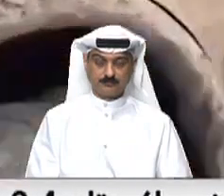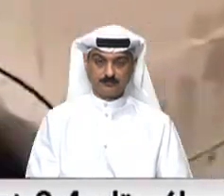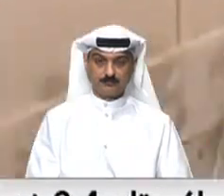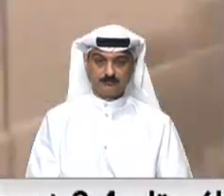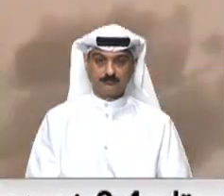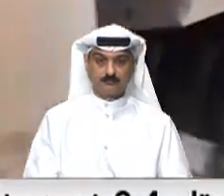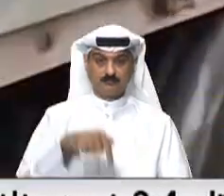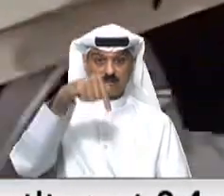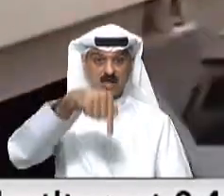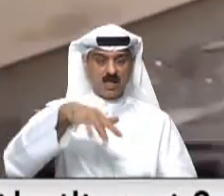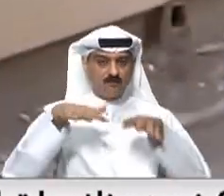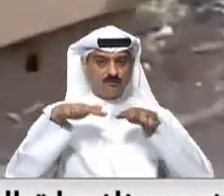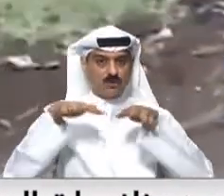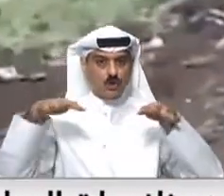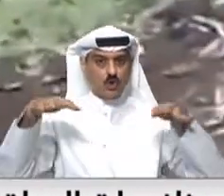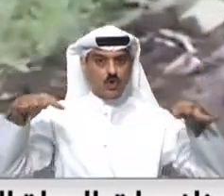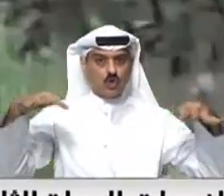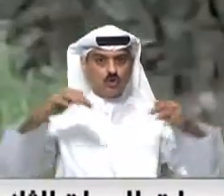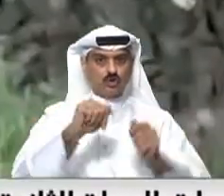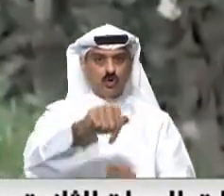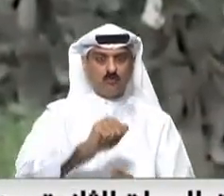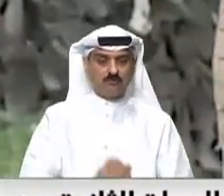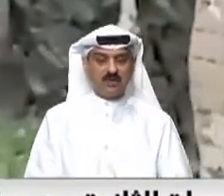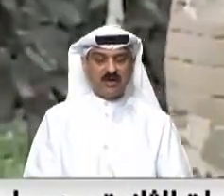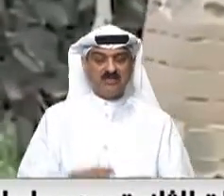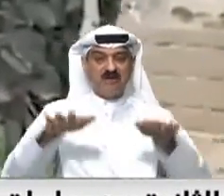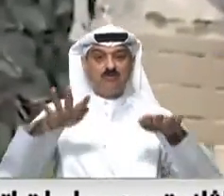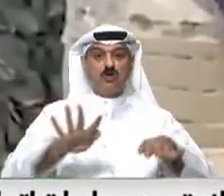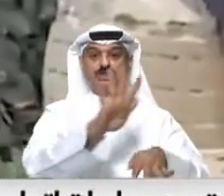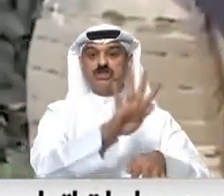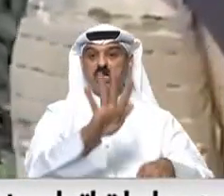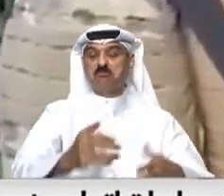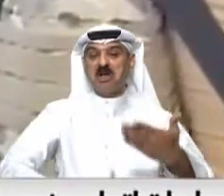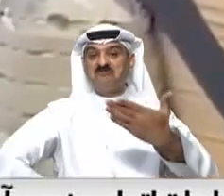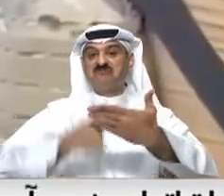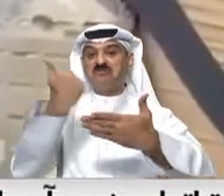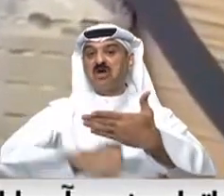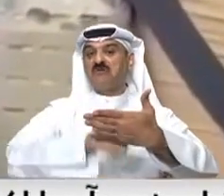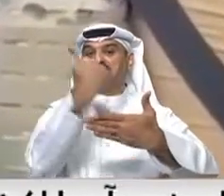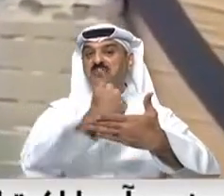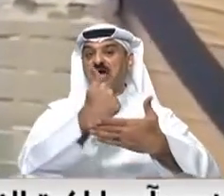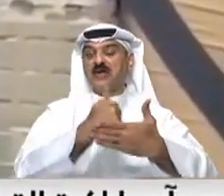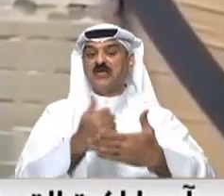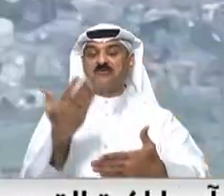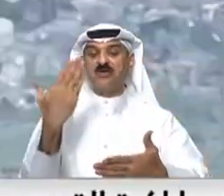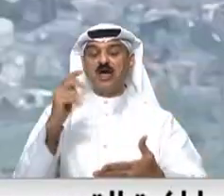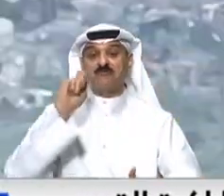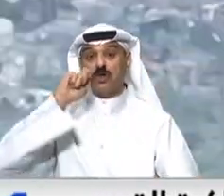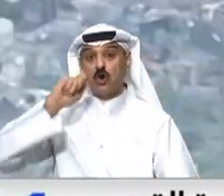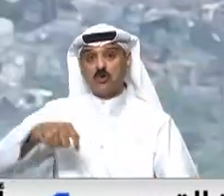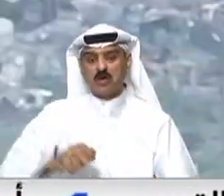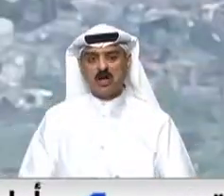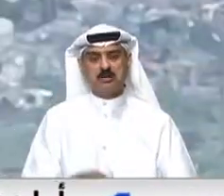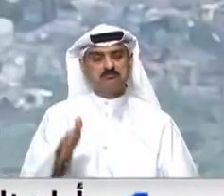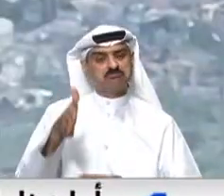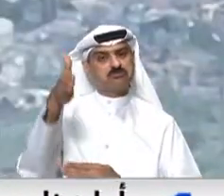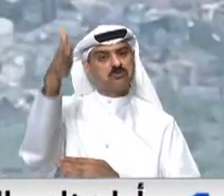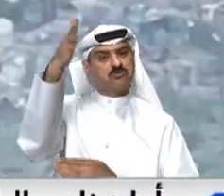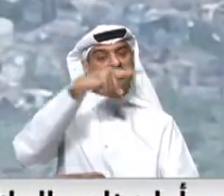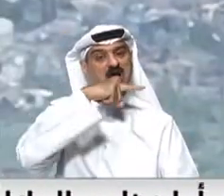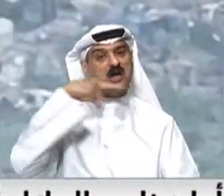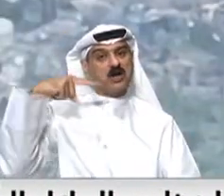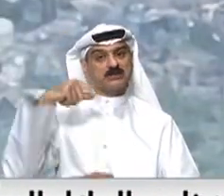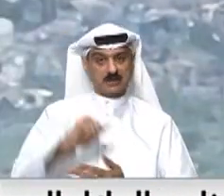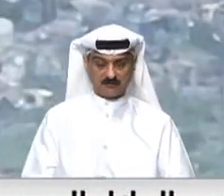بريغوجين، الرجل الذي طالما أعلن ولاءه للكرملين وحقق انتصارات على أرض باخموت ورفع رايات موسكو، اليوم